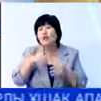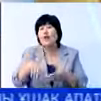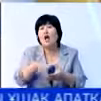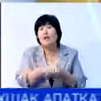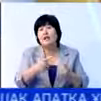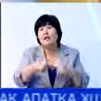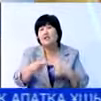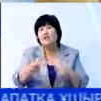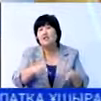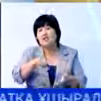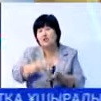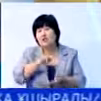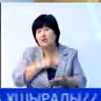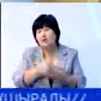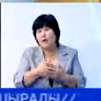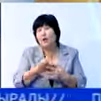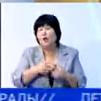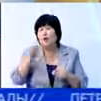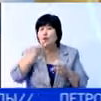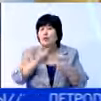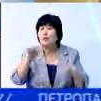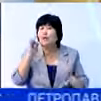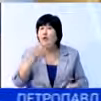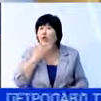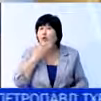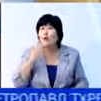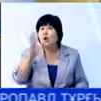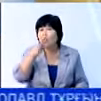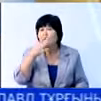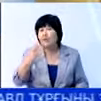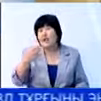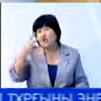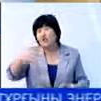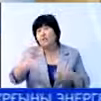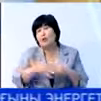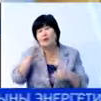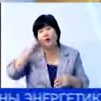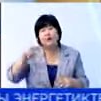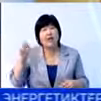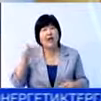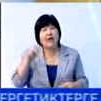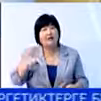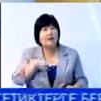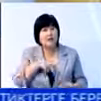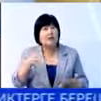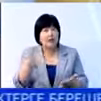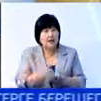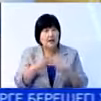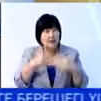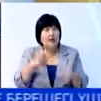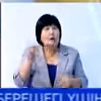жетекшісі қызметін атқарды. Оның ішінде мектеп тарихында соңғы 5 жылда 20 шақты оқушы алтын белгі бітірсе, сол